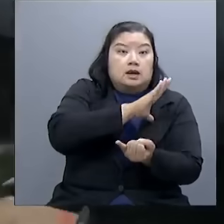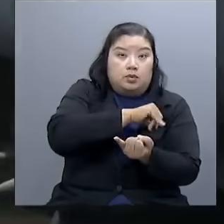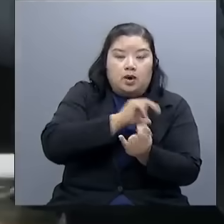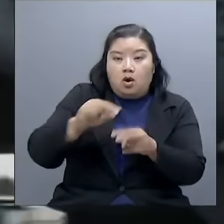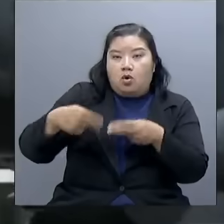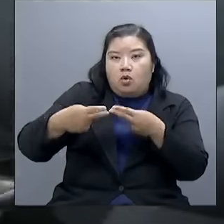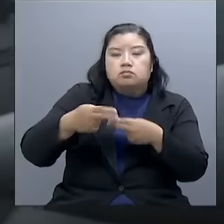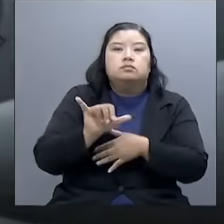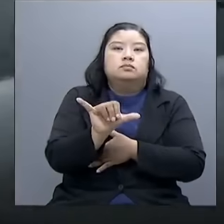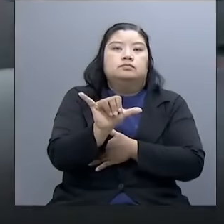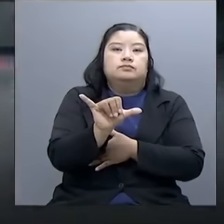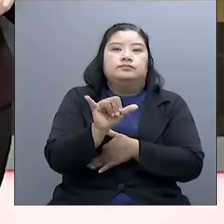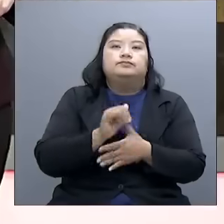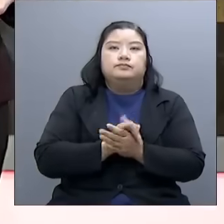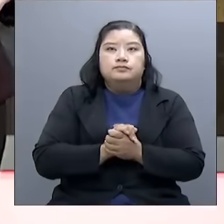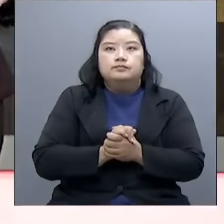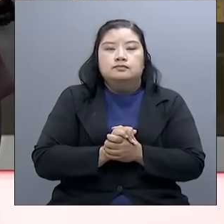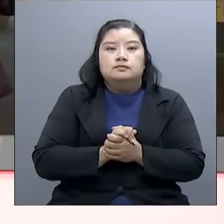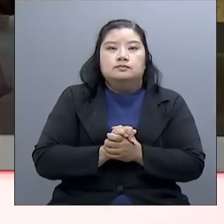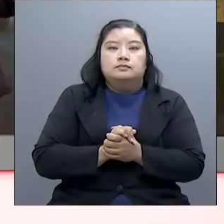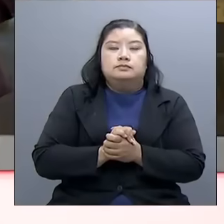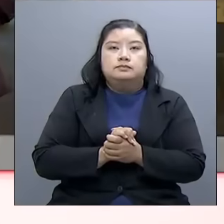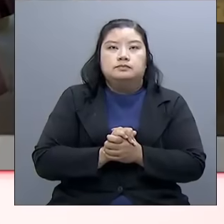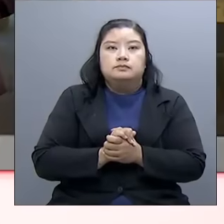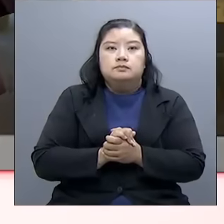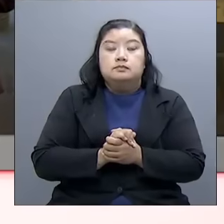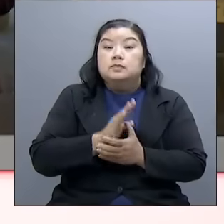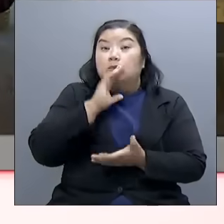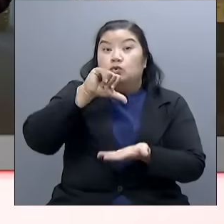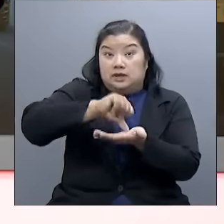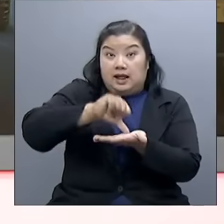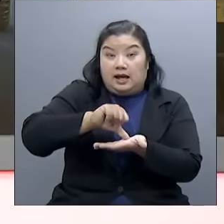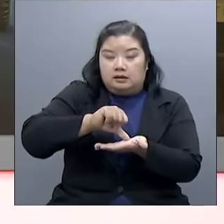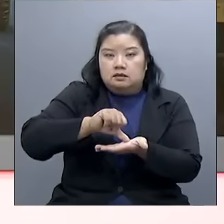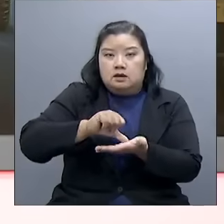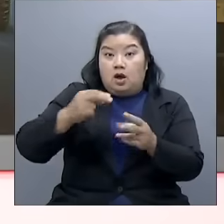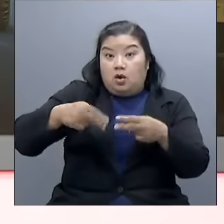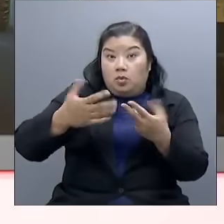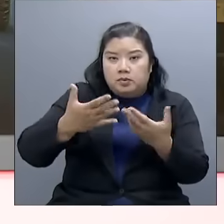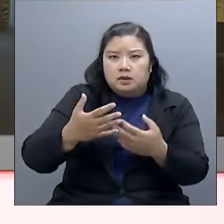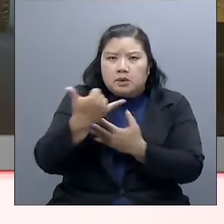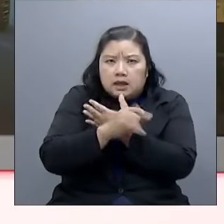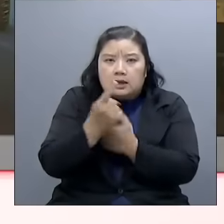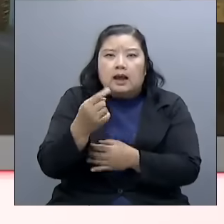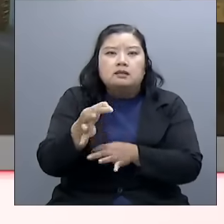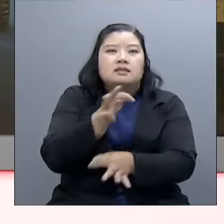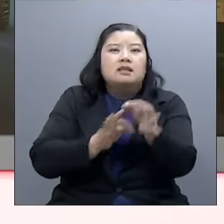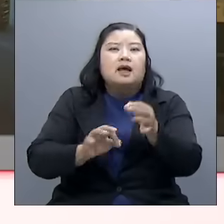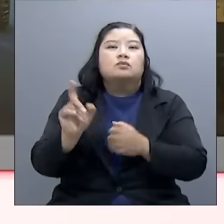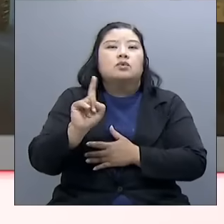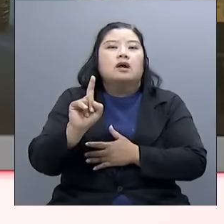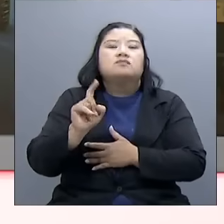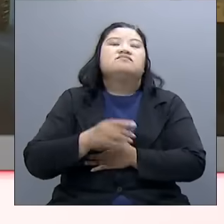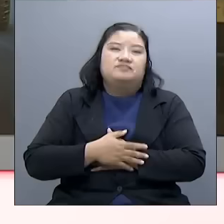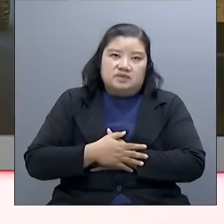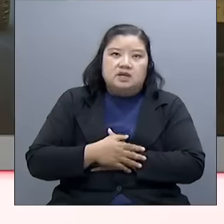ในครั้งนี้ด้วยตัวเองค่ะถ้าอิหร่านไม่รบเองแล้วใครจะเข้ามารบแทนนะคะที่น่าสนใจคือบรรดาประเ